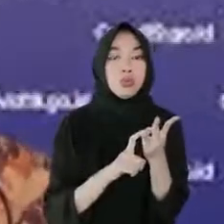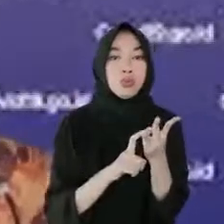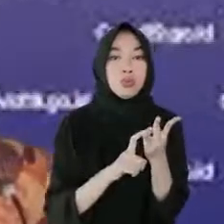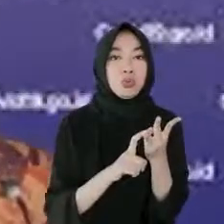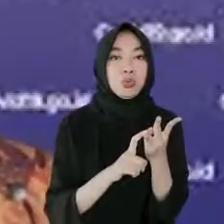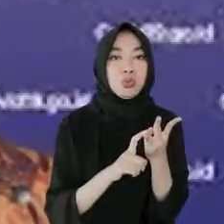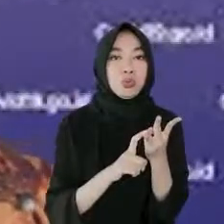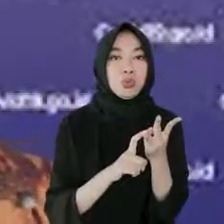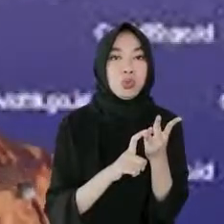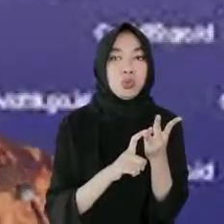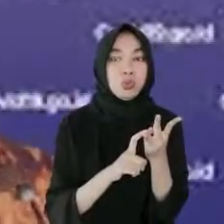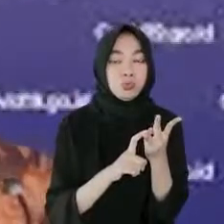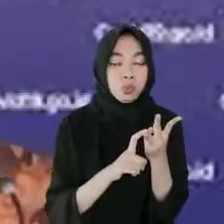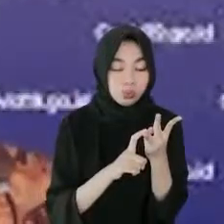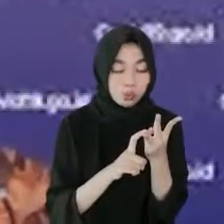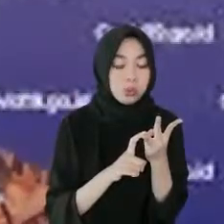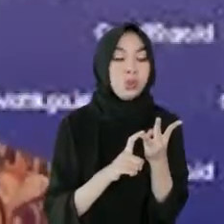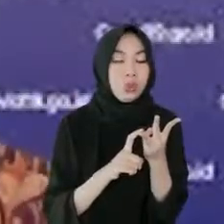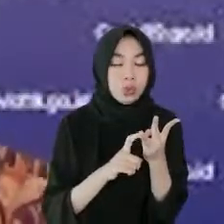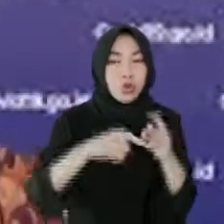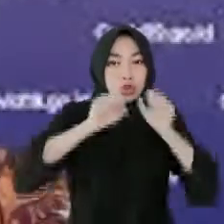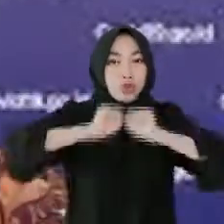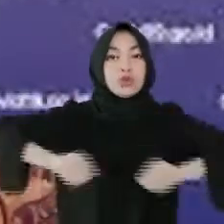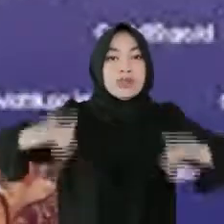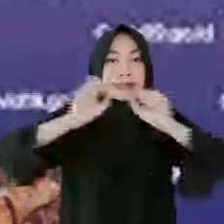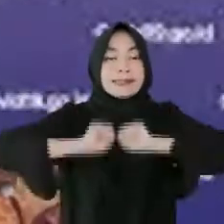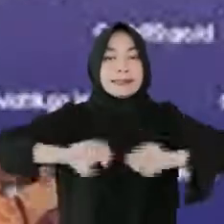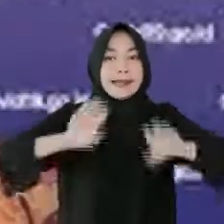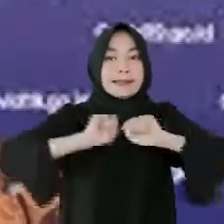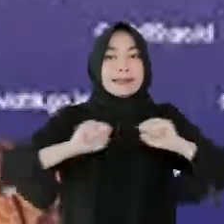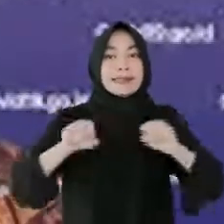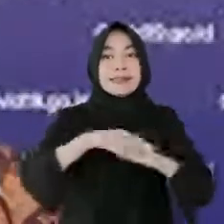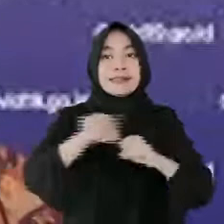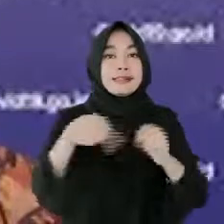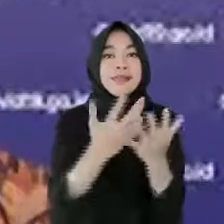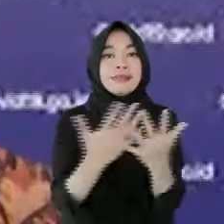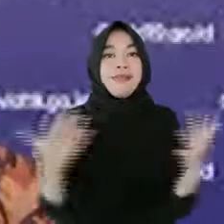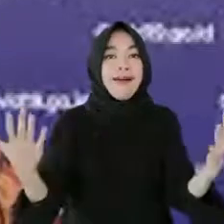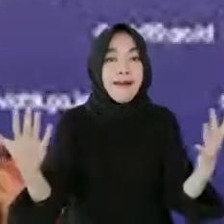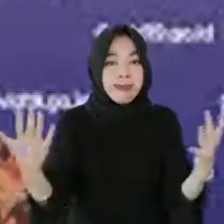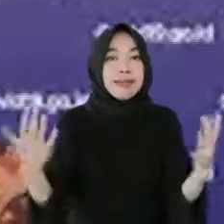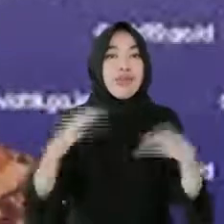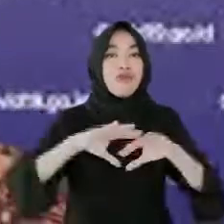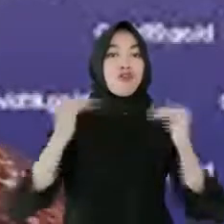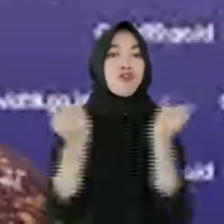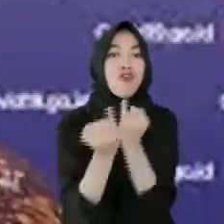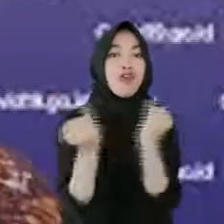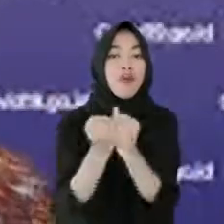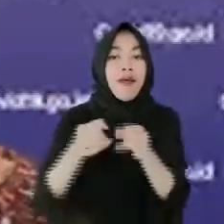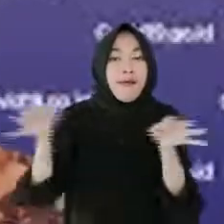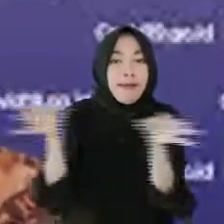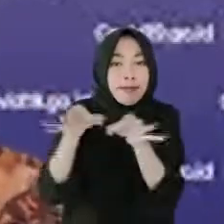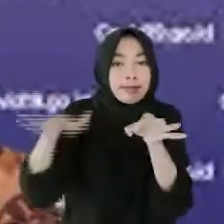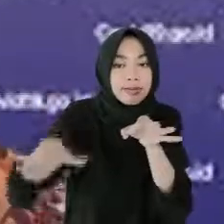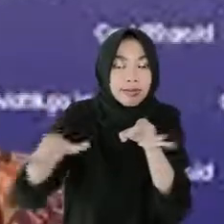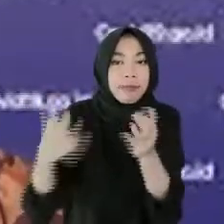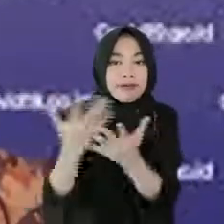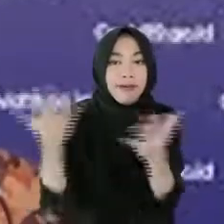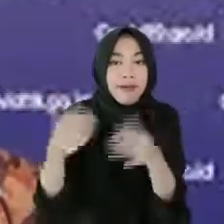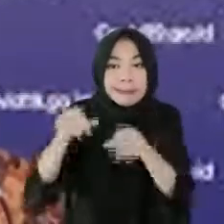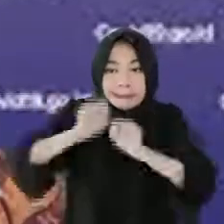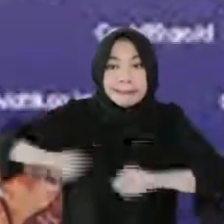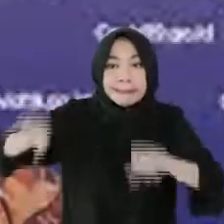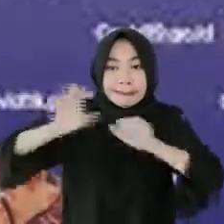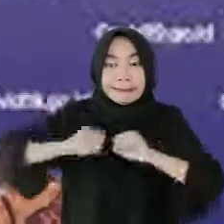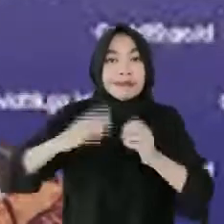menginformasikan dan mengedukasikan lihat mensosialisasikan kepada masyarakat sekitar terutama dan